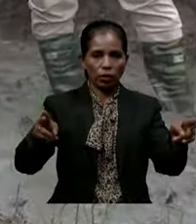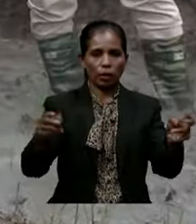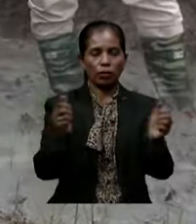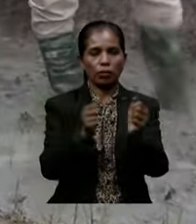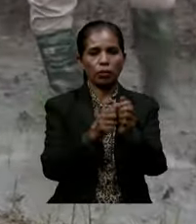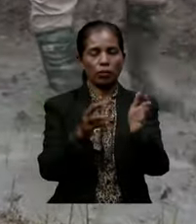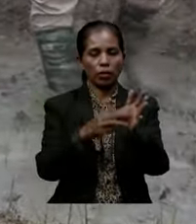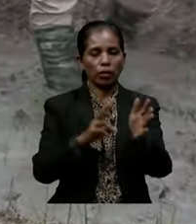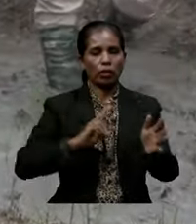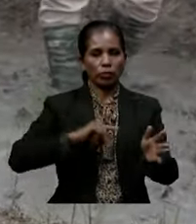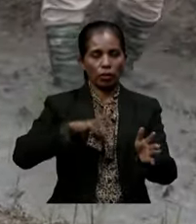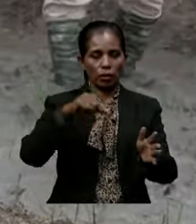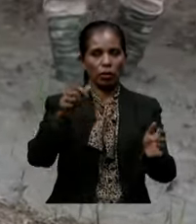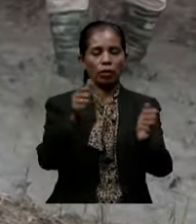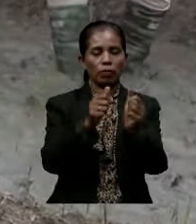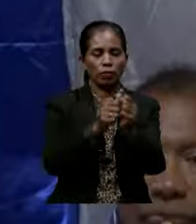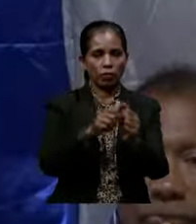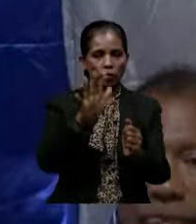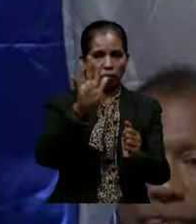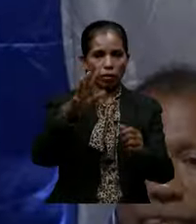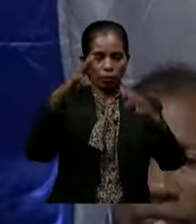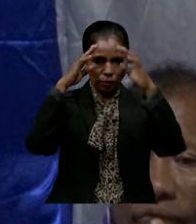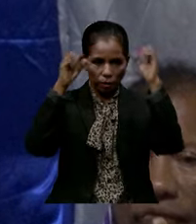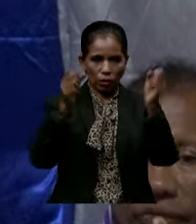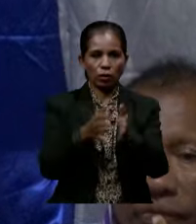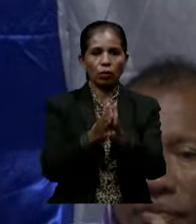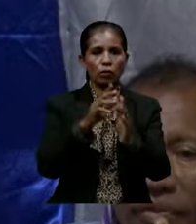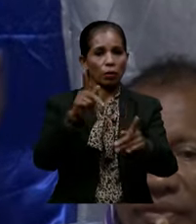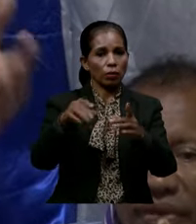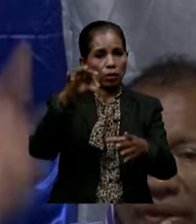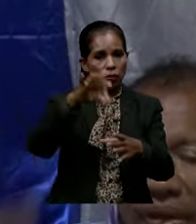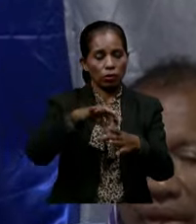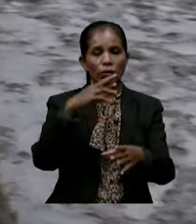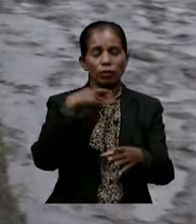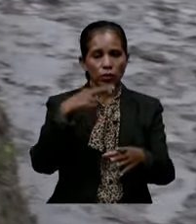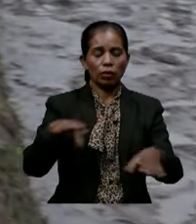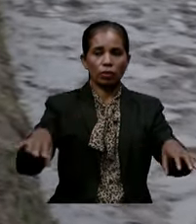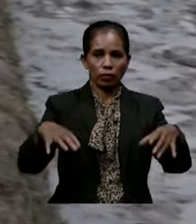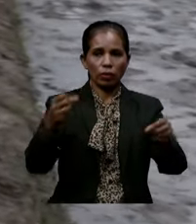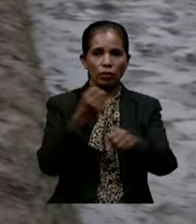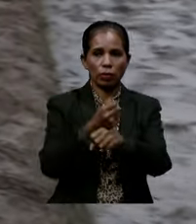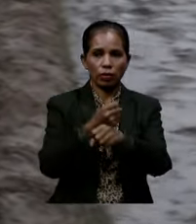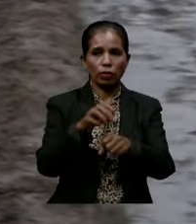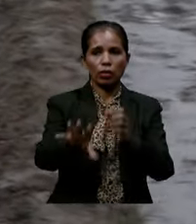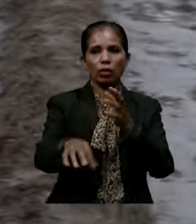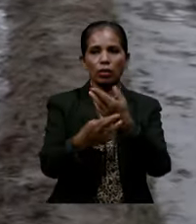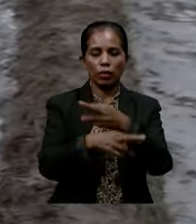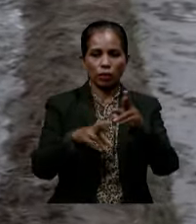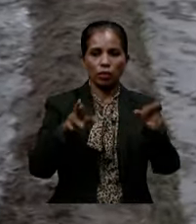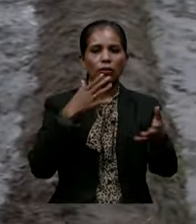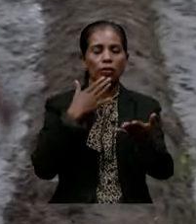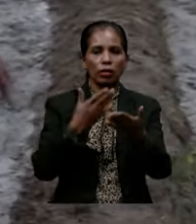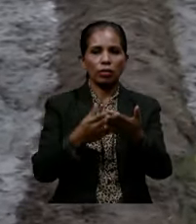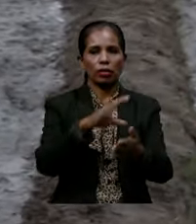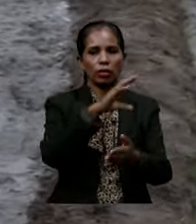iha vikeke hektare lima. Presidenti seseiteli husuba natar nain sira atau servisu makas ho dihetan resultado diak no seseiteli